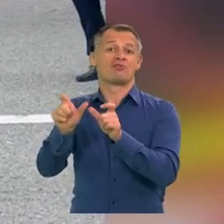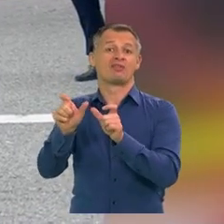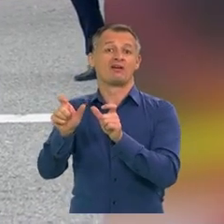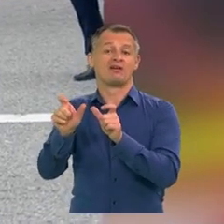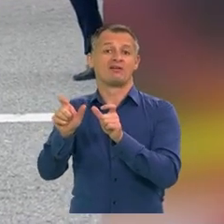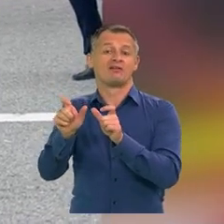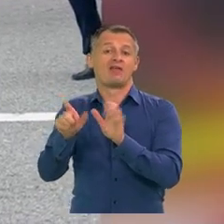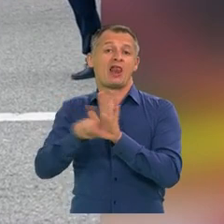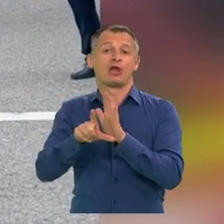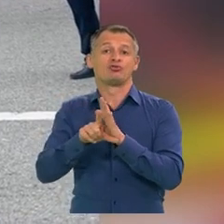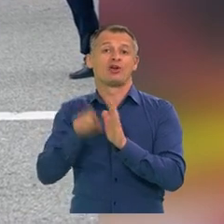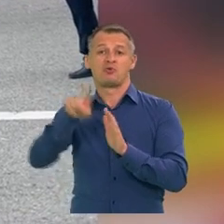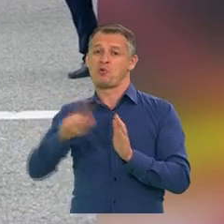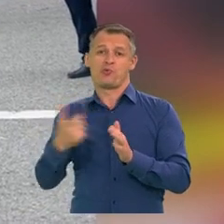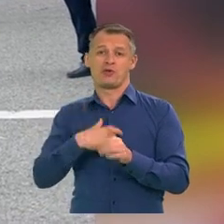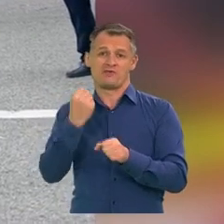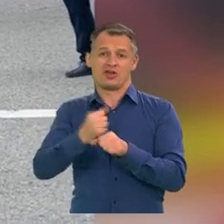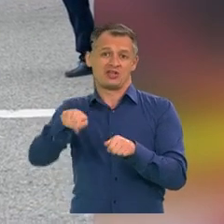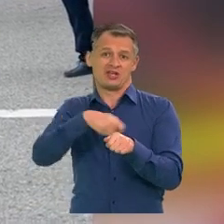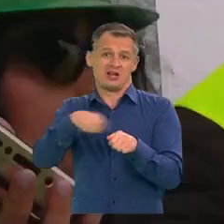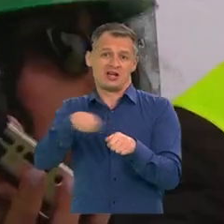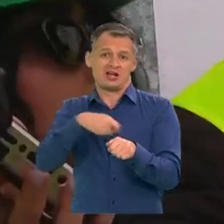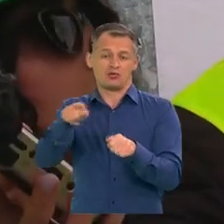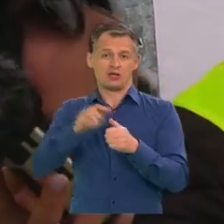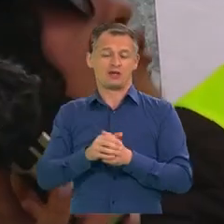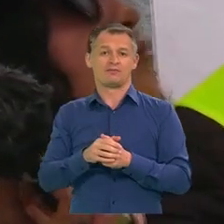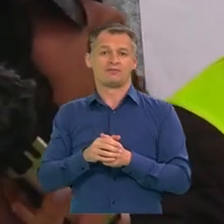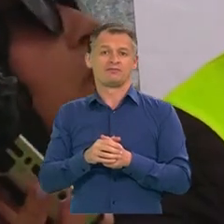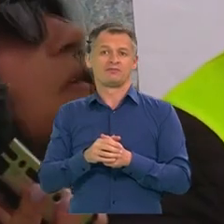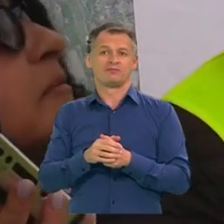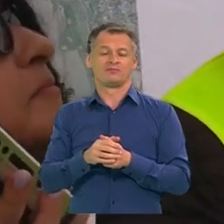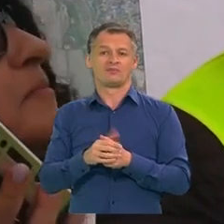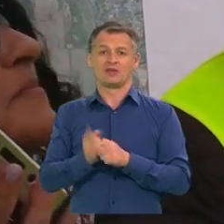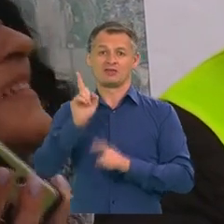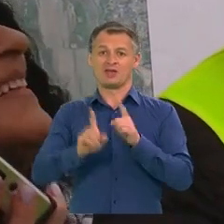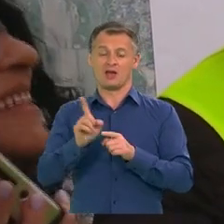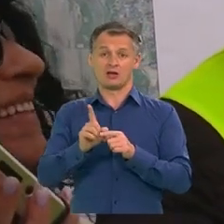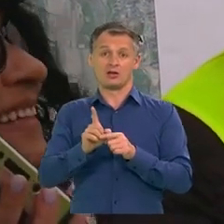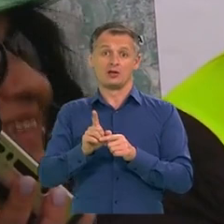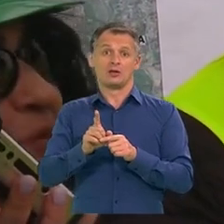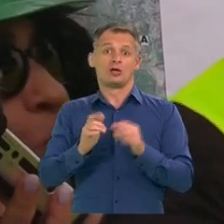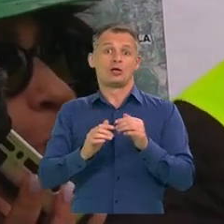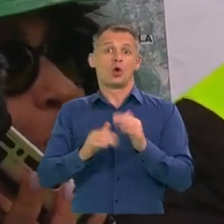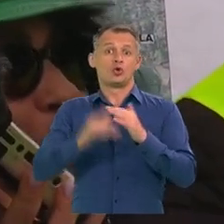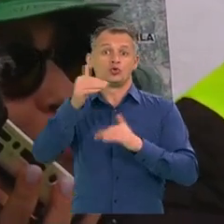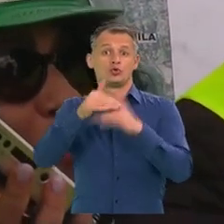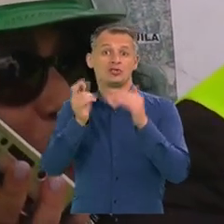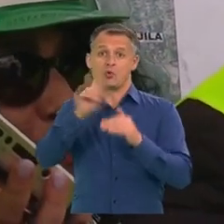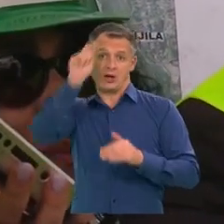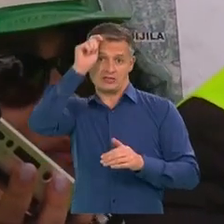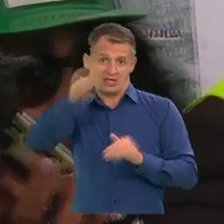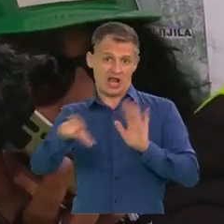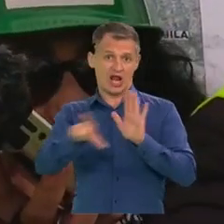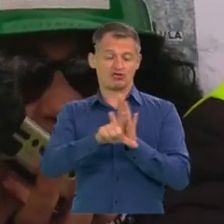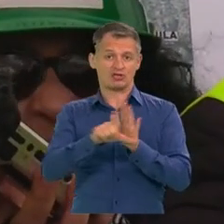acolo nu s-au putut face lucrări. Dacă lucrurile n-au fost făcute conform legislației